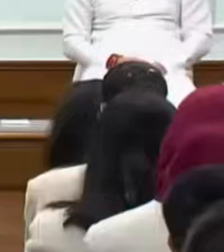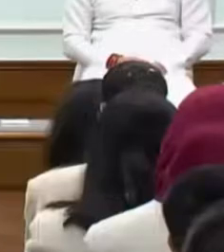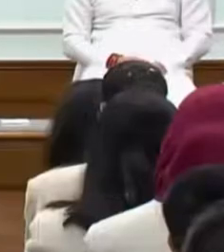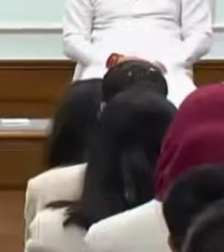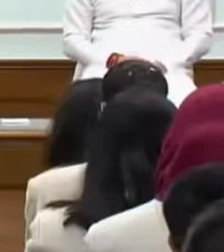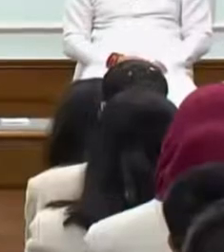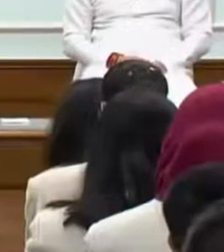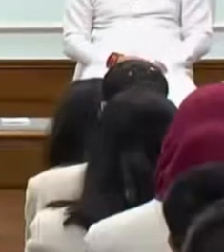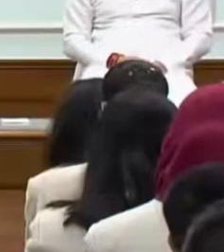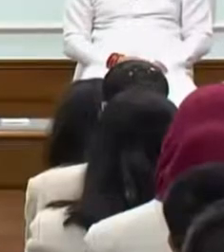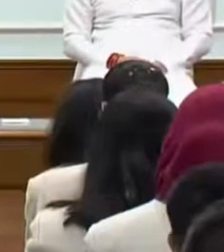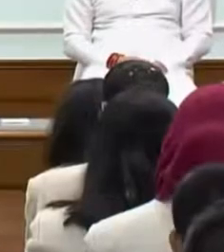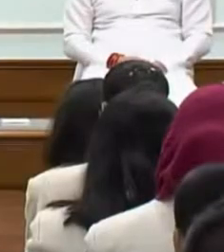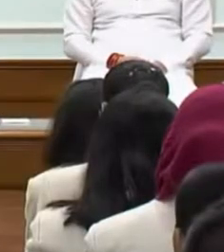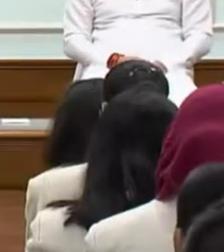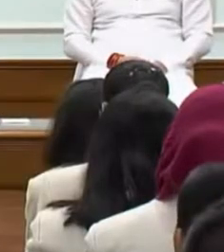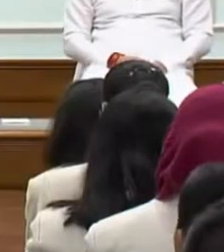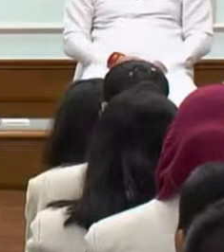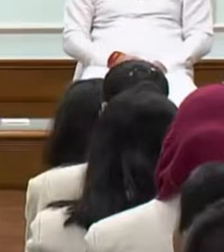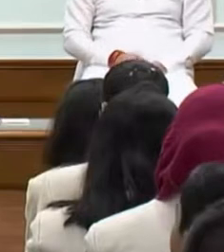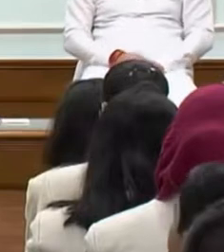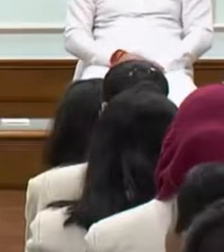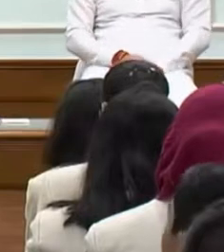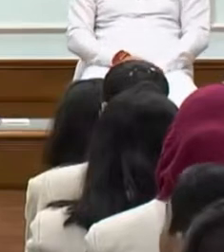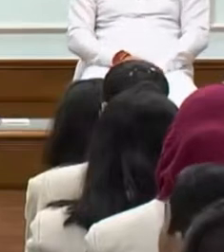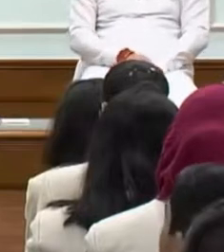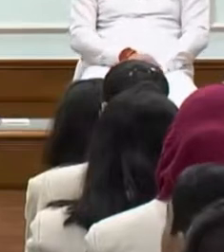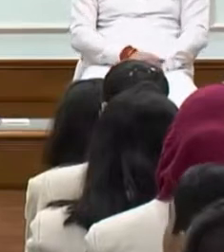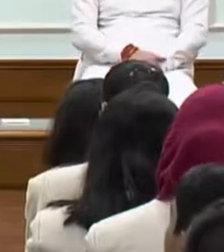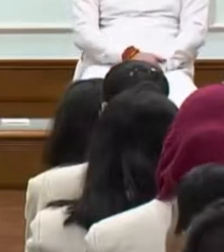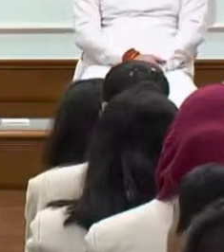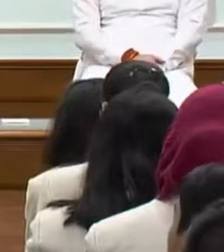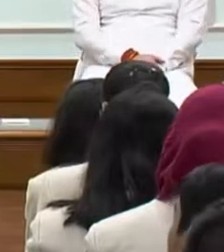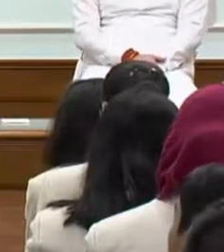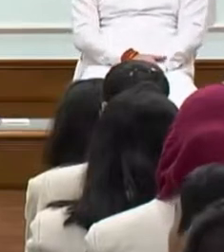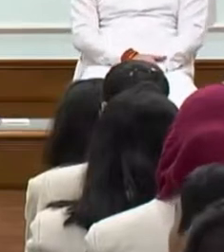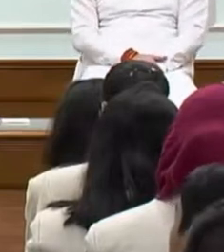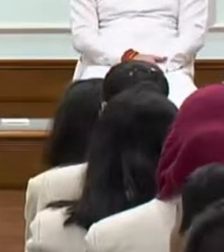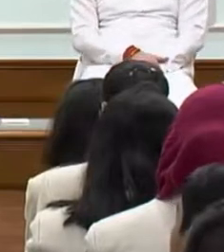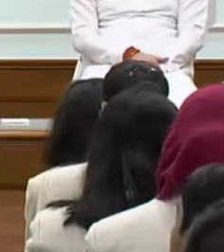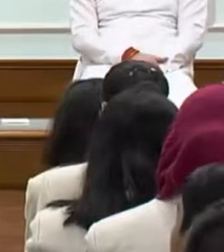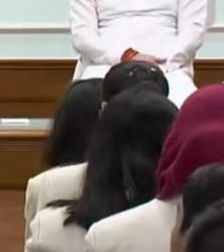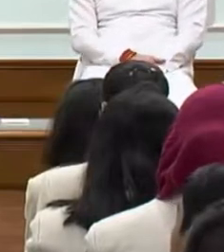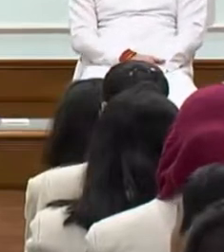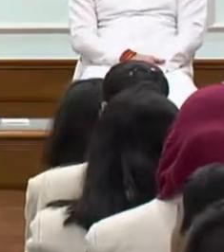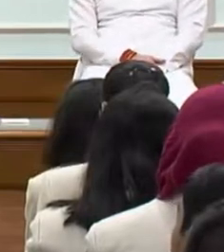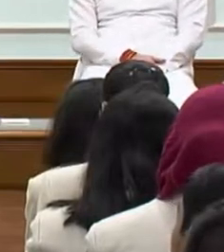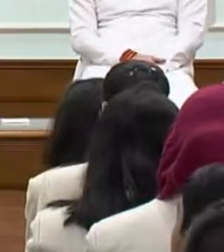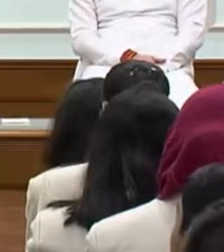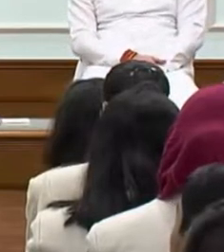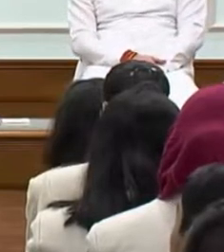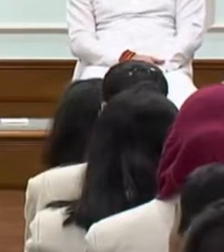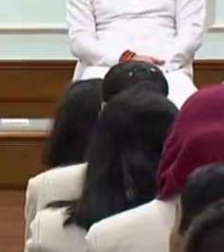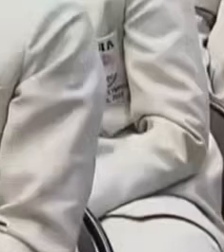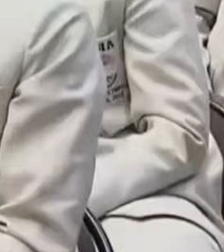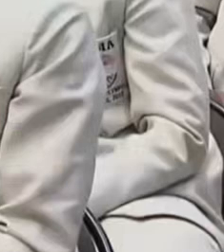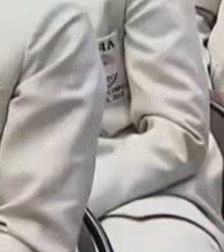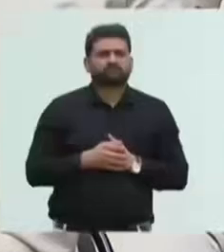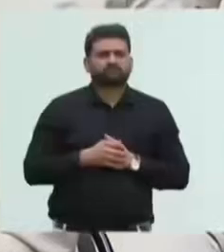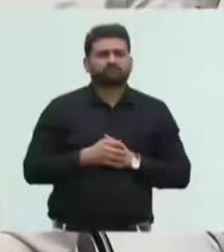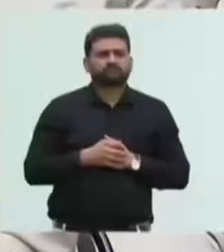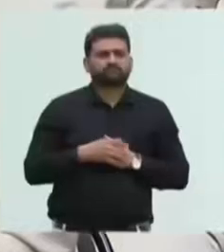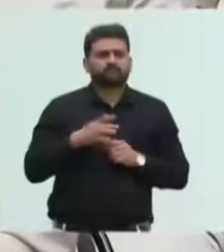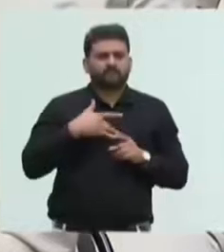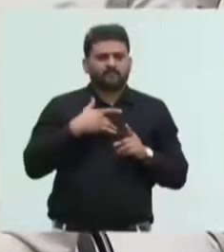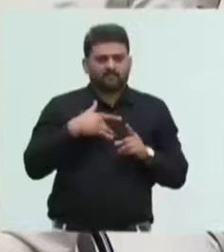रशिया में कजान में वर्ल्ड चैम्पियनशिप था, तो मैं पहली बार इंटरनेशनल खेला, बाकी कोई होगी नहीं आई। तो मुझे